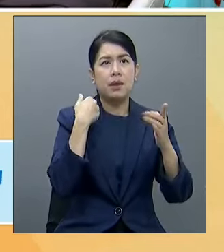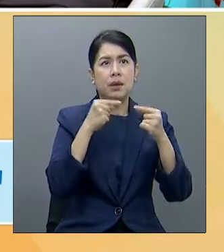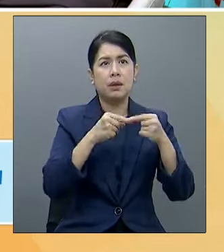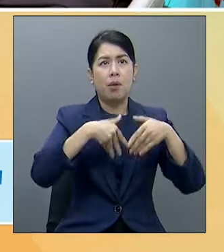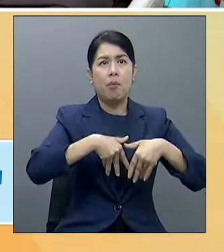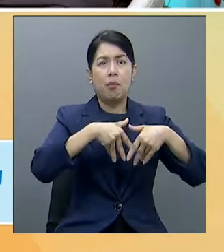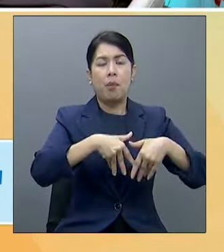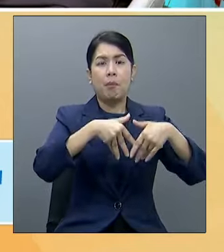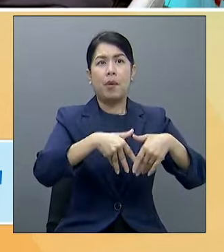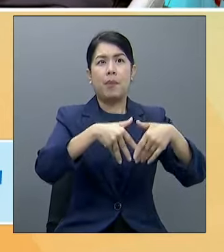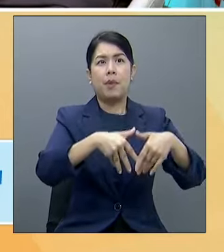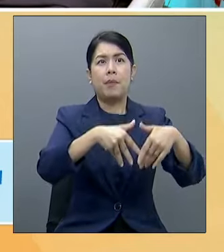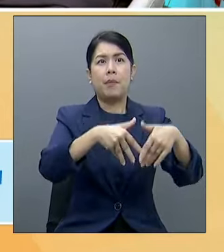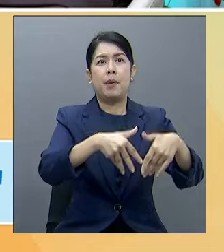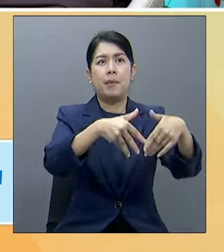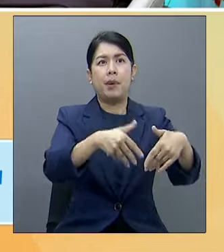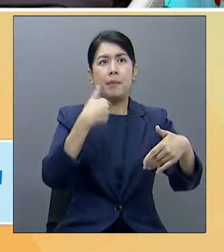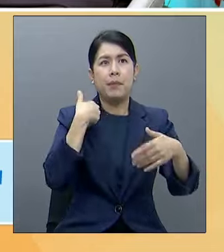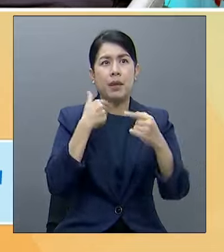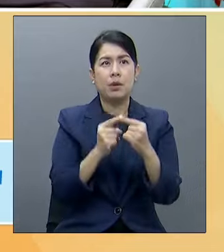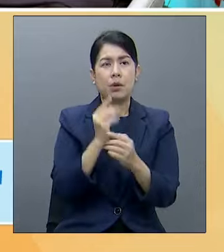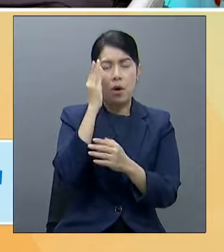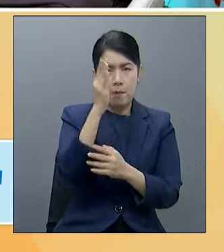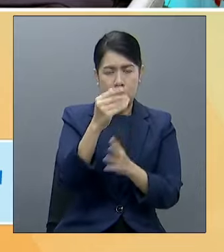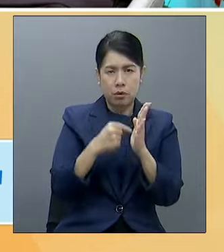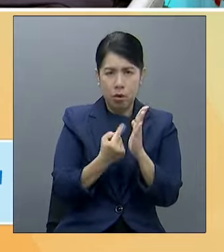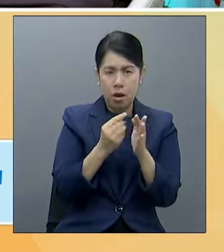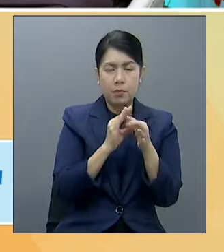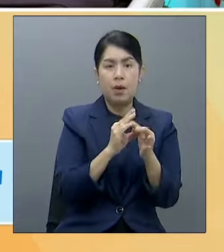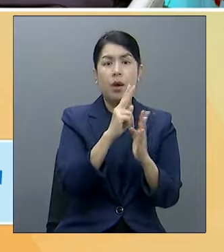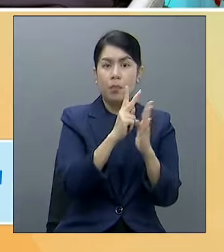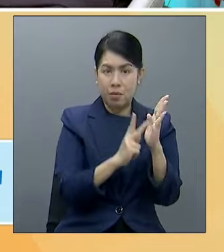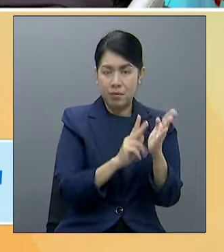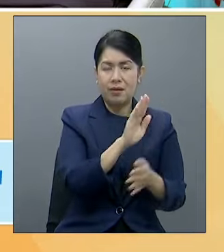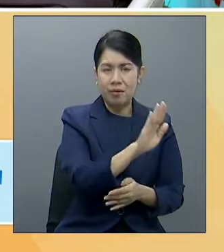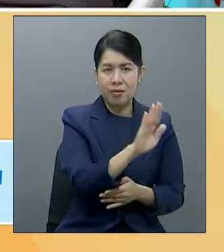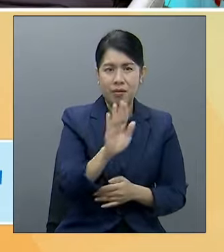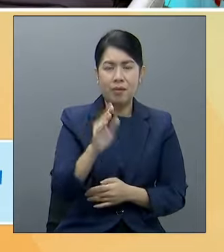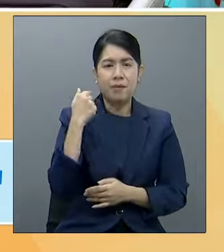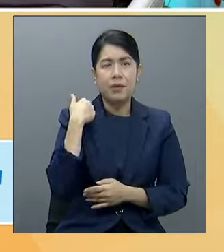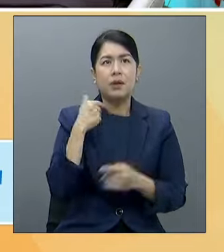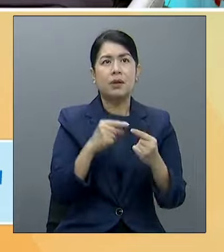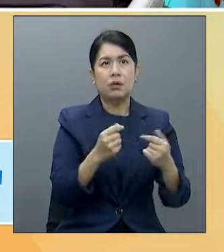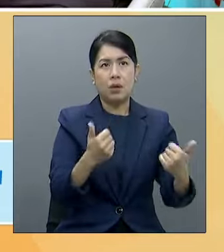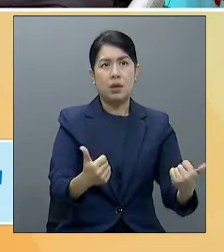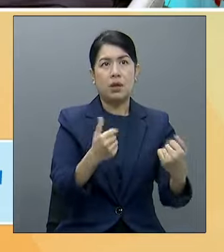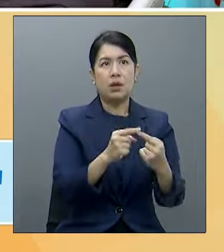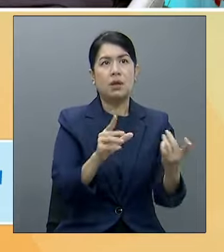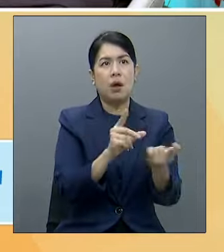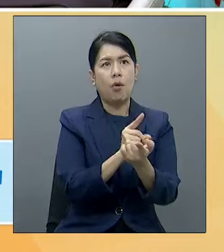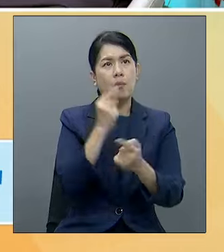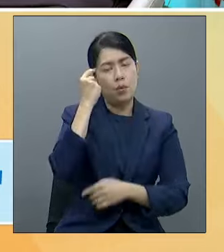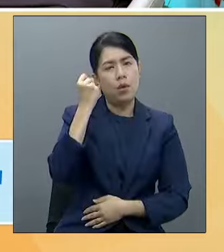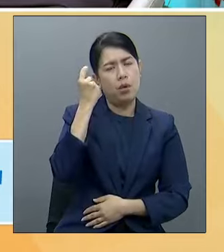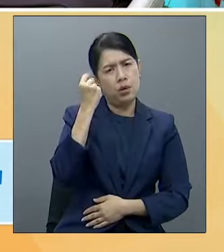ภูมิใจอะมันเป็นการปรุยทางสำหรับการออกกฎหมายตอนนี้ซะด้วยซ้ำเราเลยคิดว่าสังคมกำลังสะท้อนเสียงส